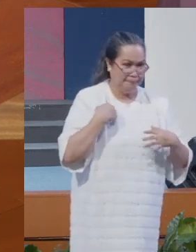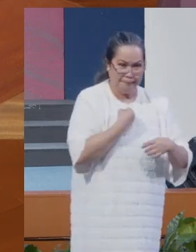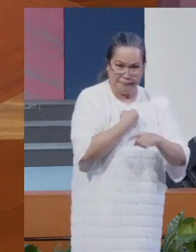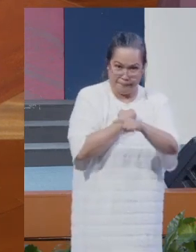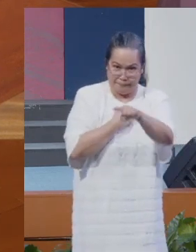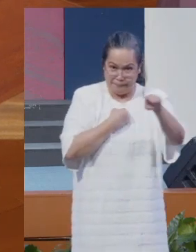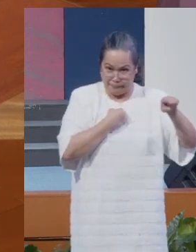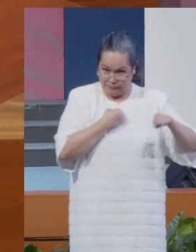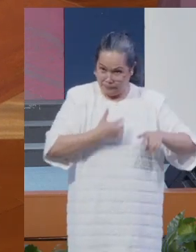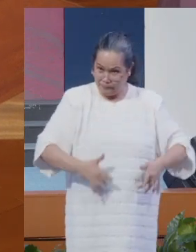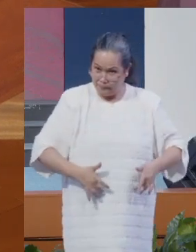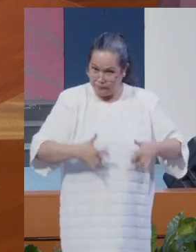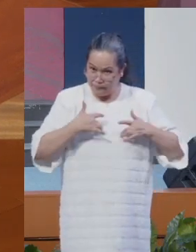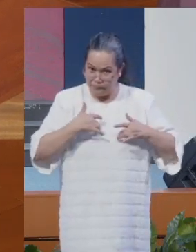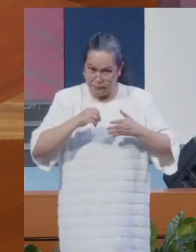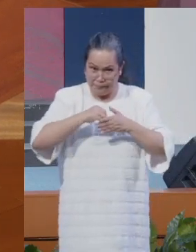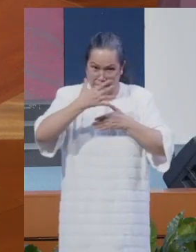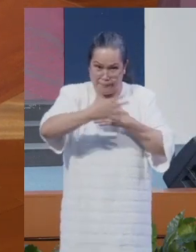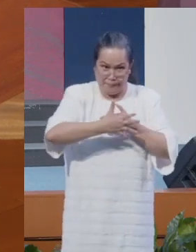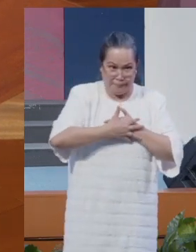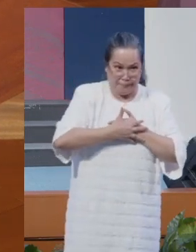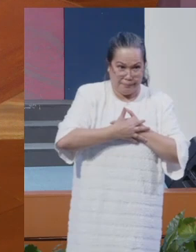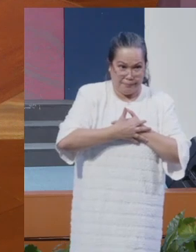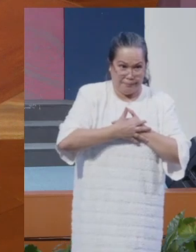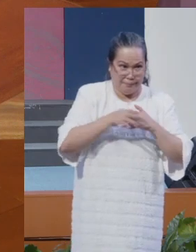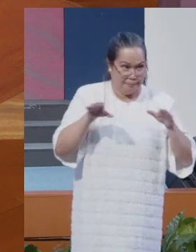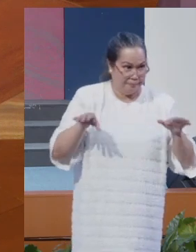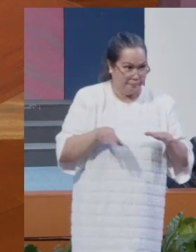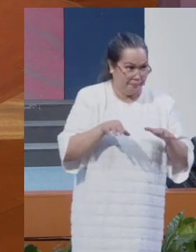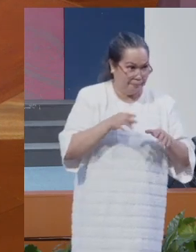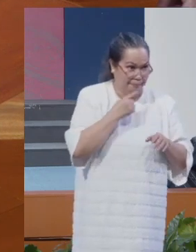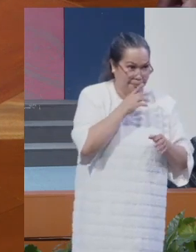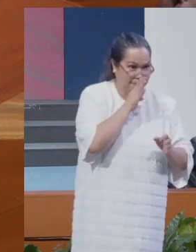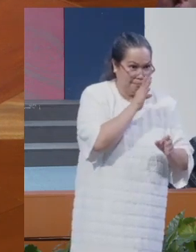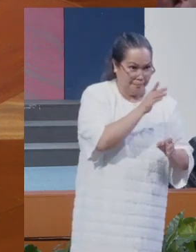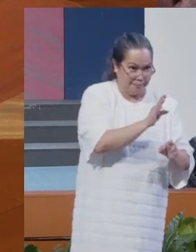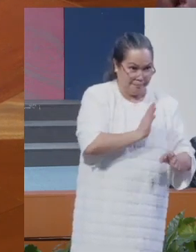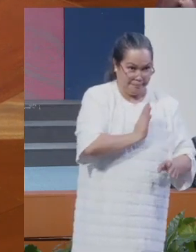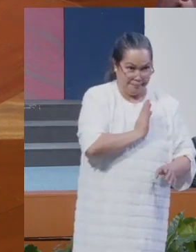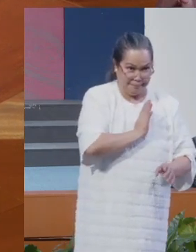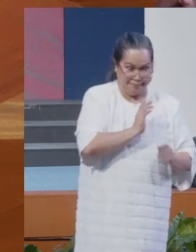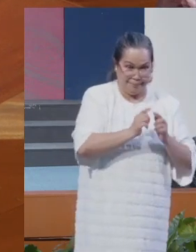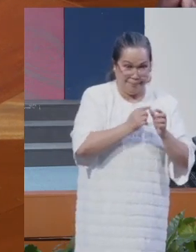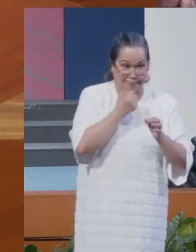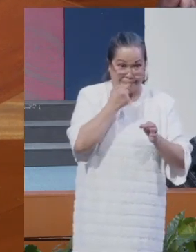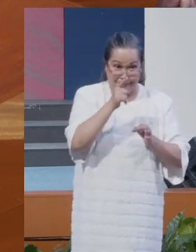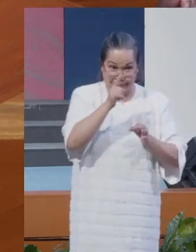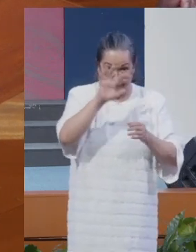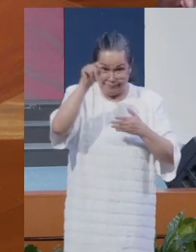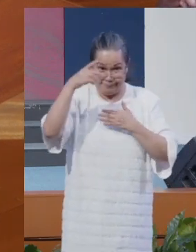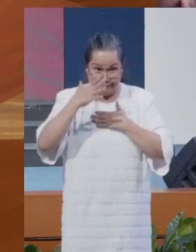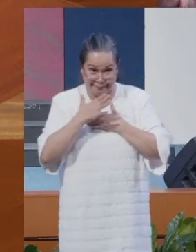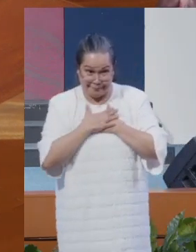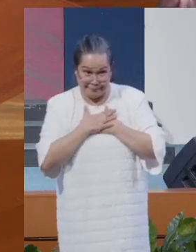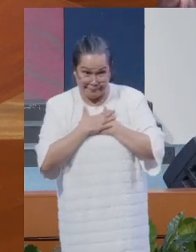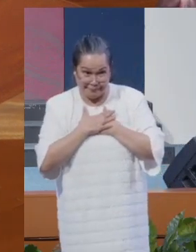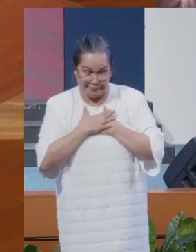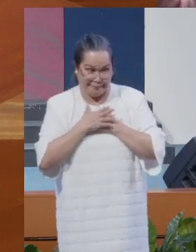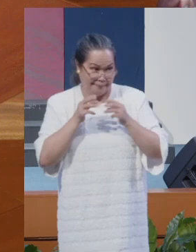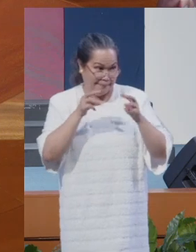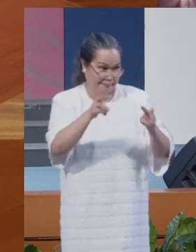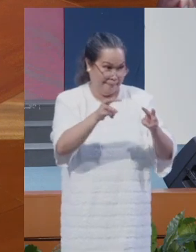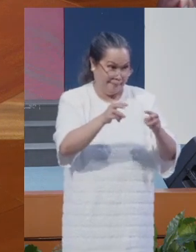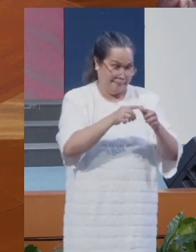pamumuhay. Yung panlabas na pamumuhay. Ang taong niligtas ni Jesus ayon sa kanyang grasya, sa pamamagitan